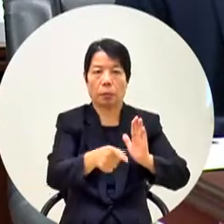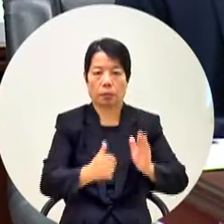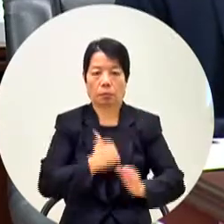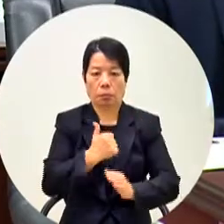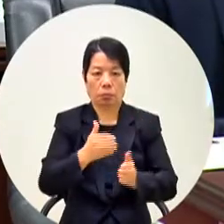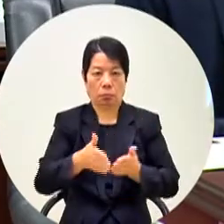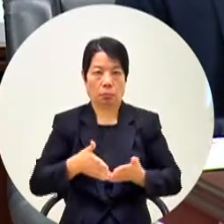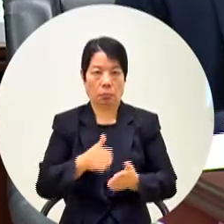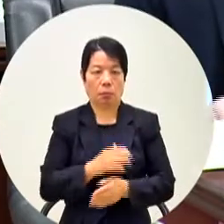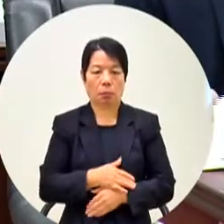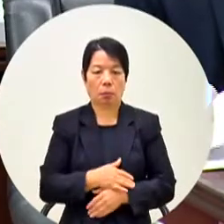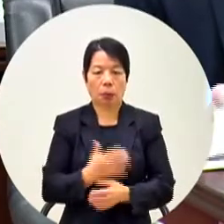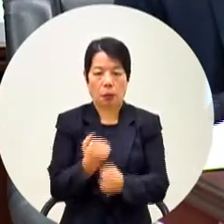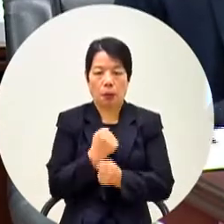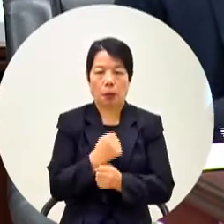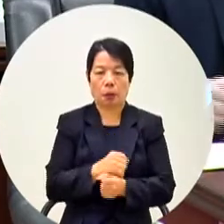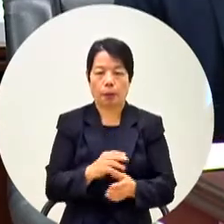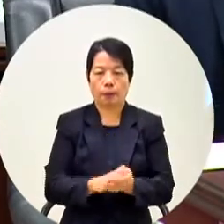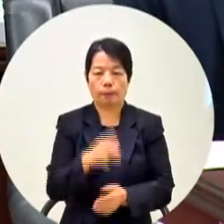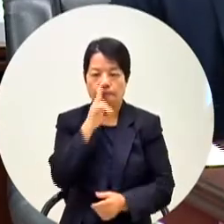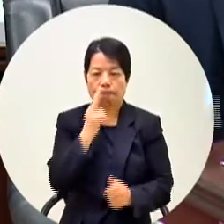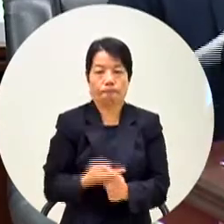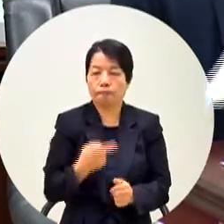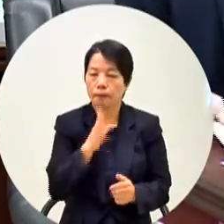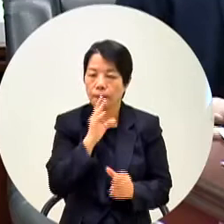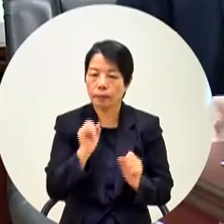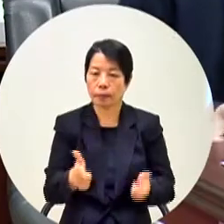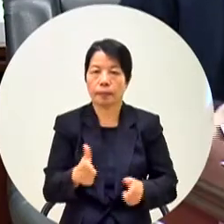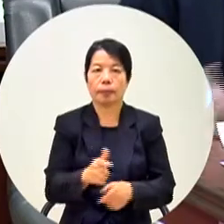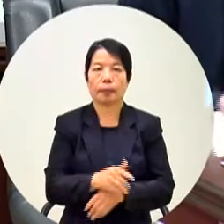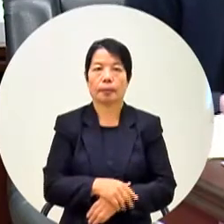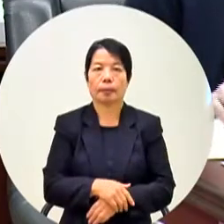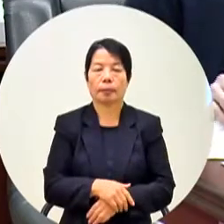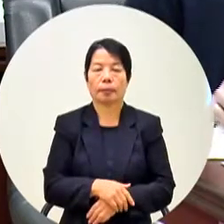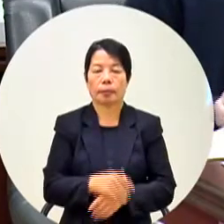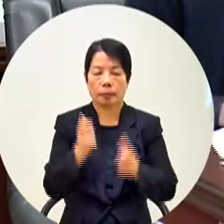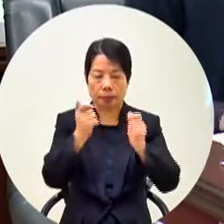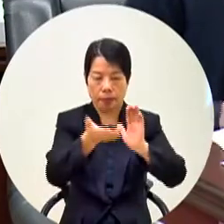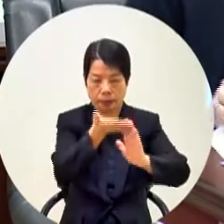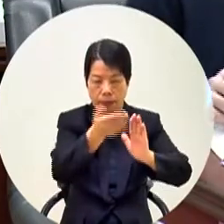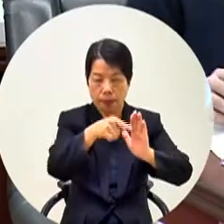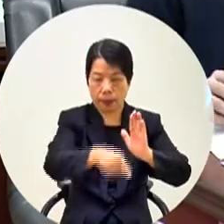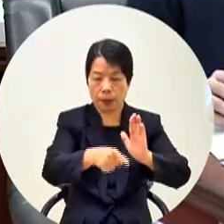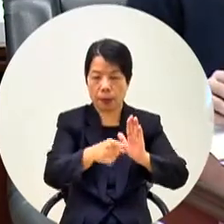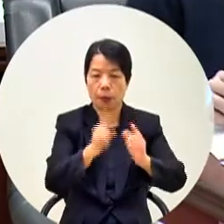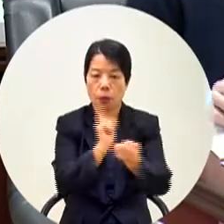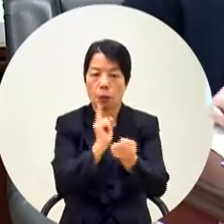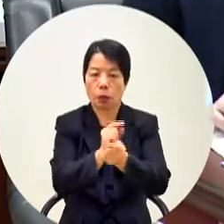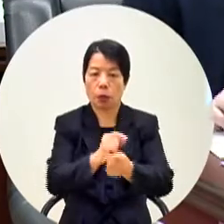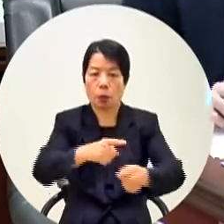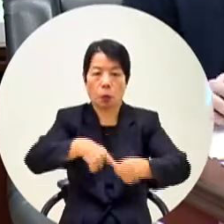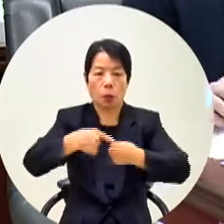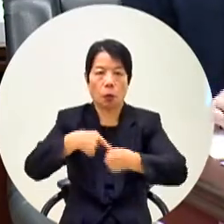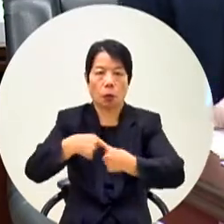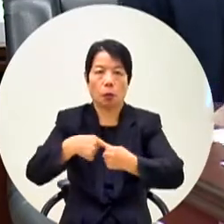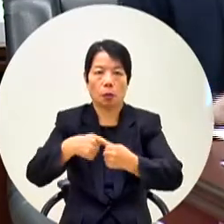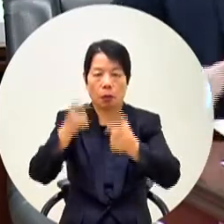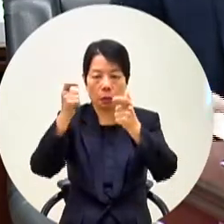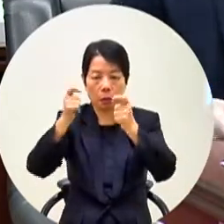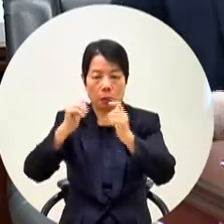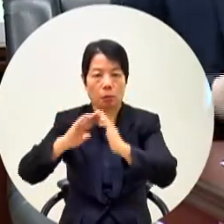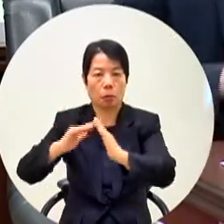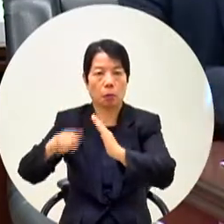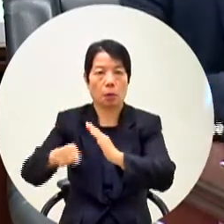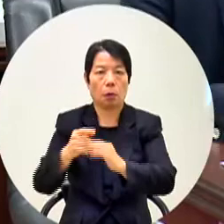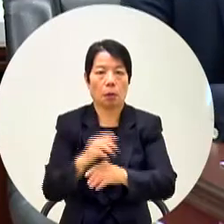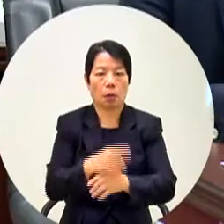爱受这种的委屈吗？阮北高雄的市民的收入是比南高雄较